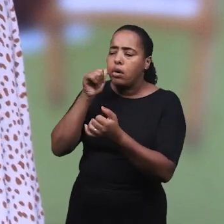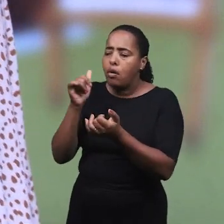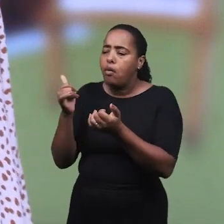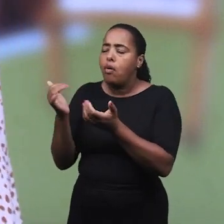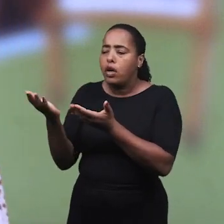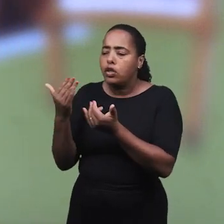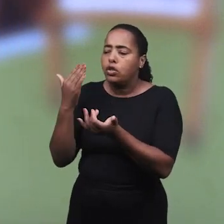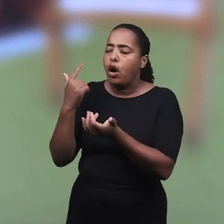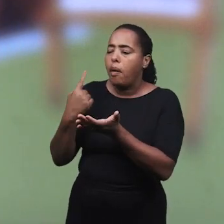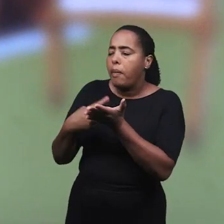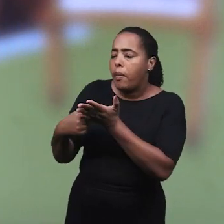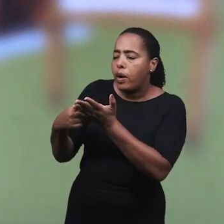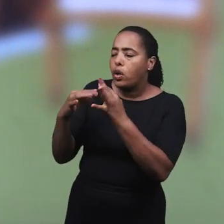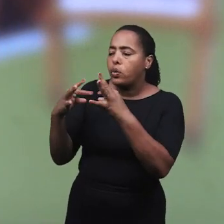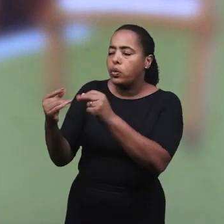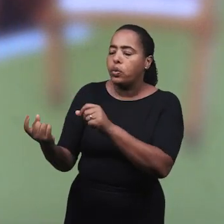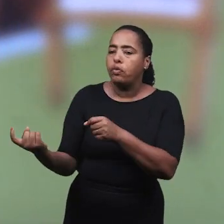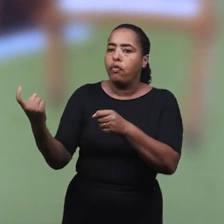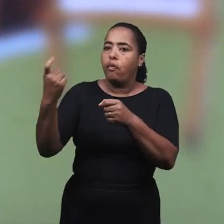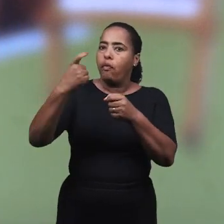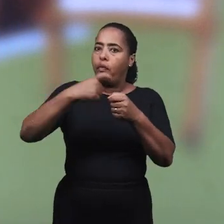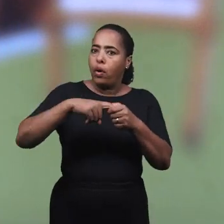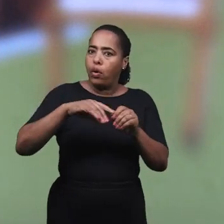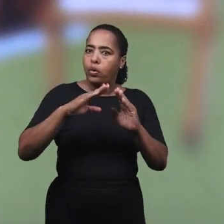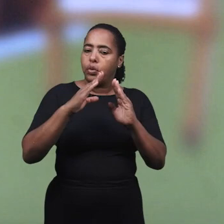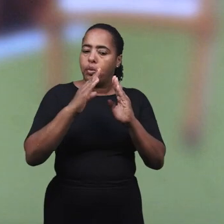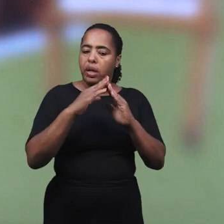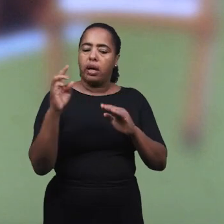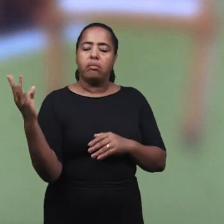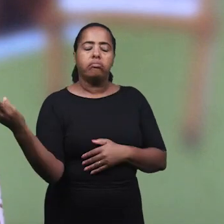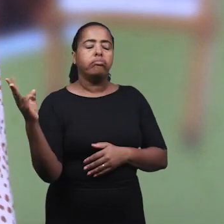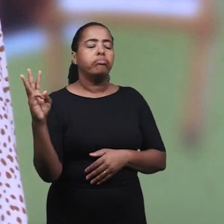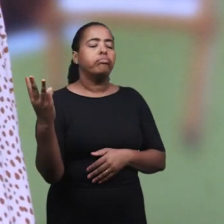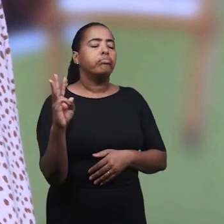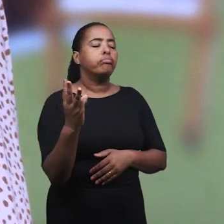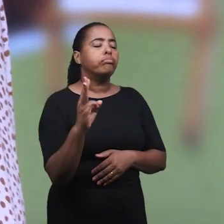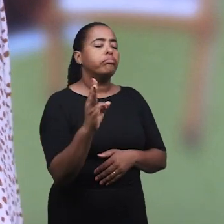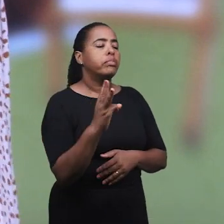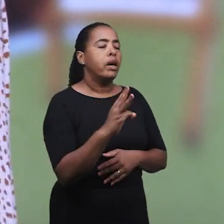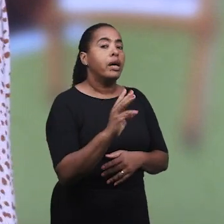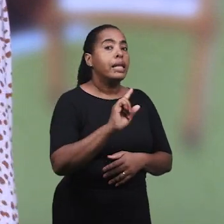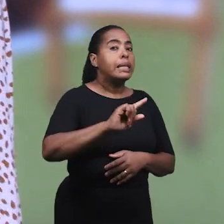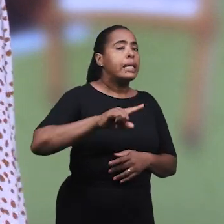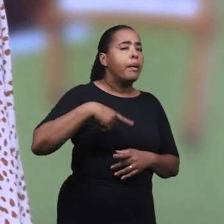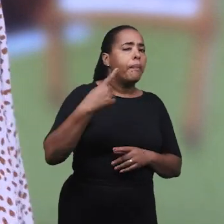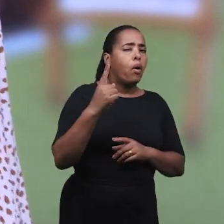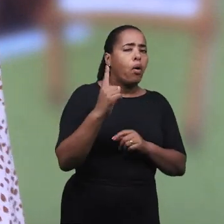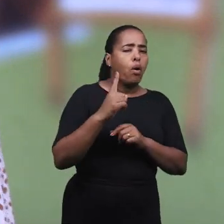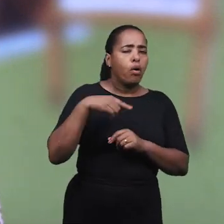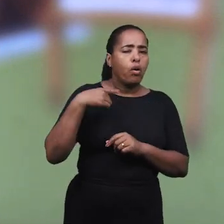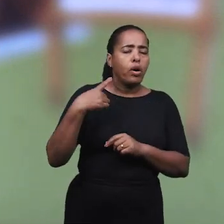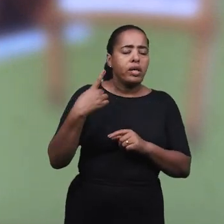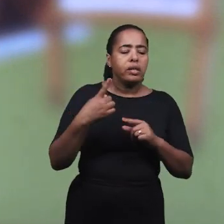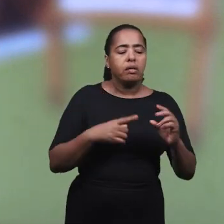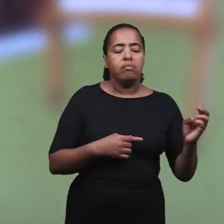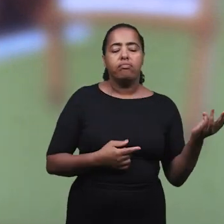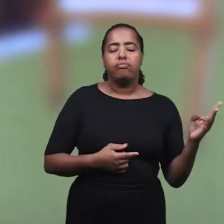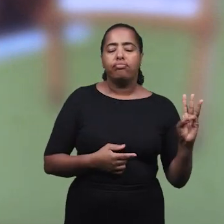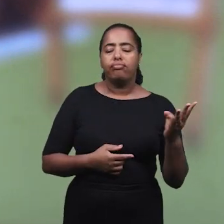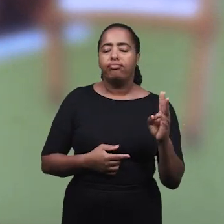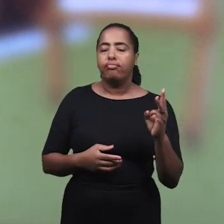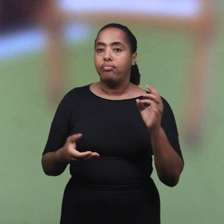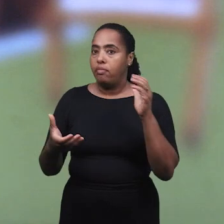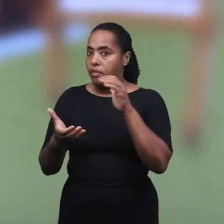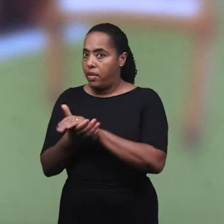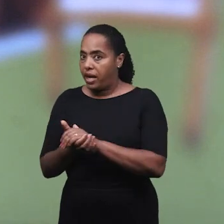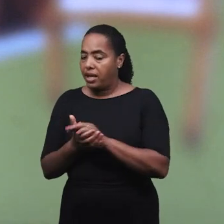femme, ont tout fait et ils sont revenus à la maison. Jour après, il revient au mariage,